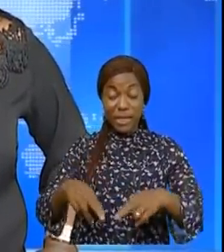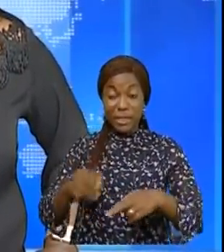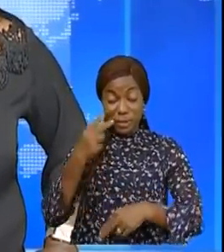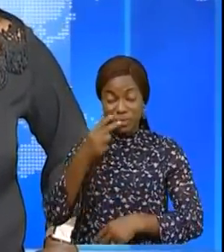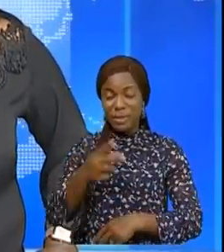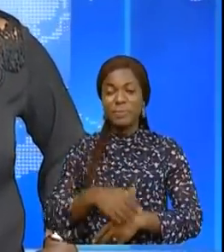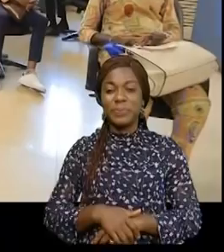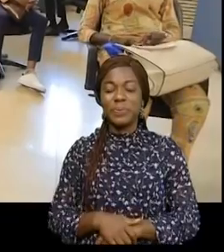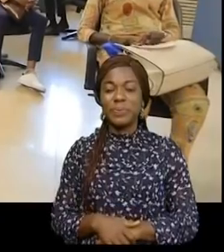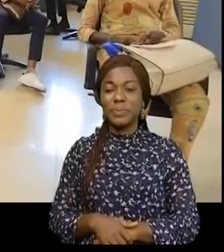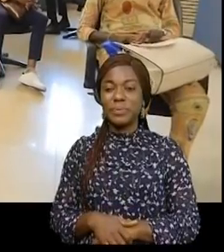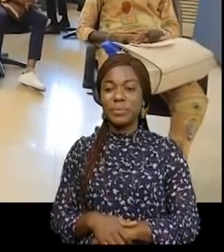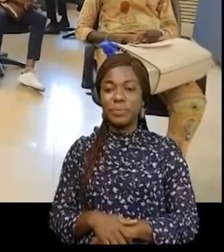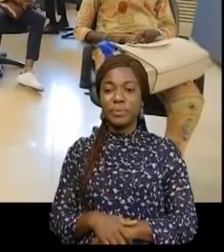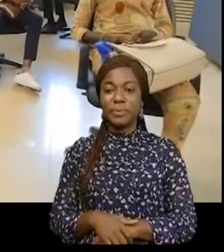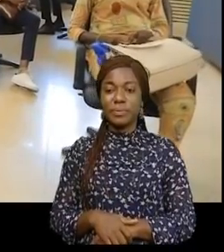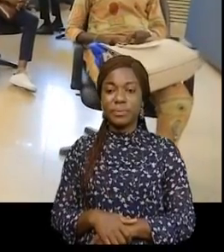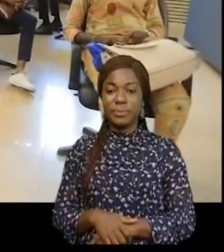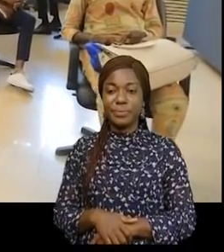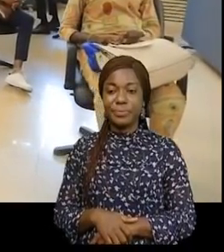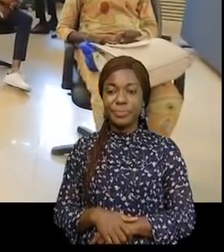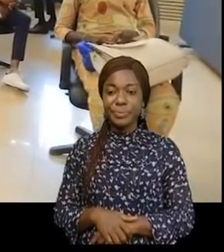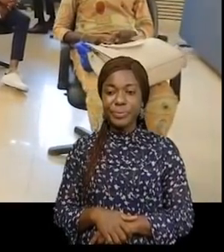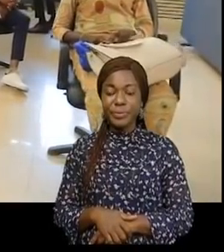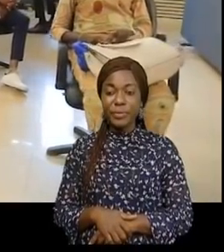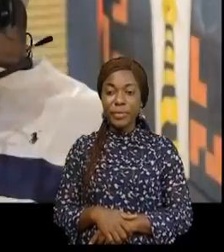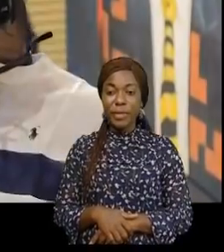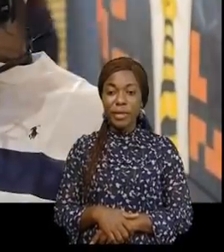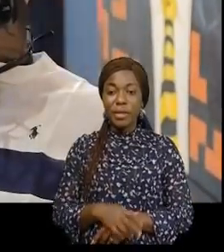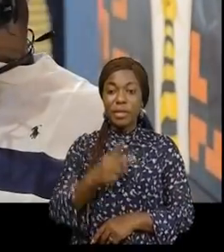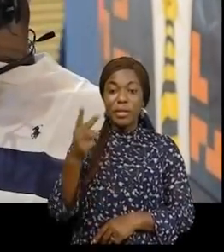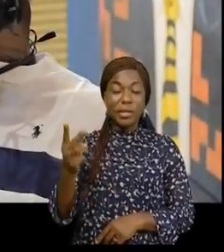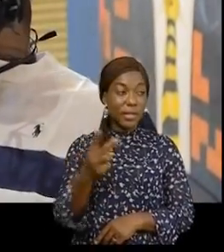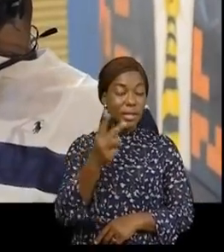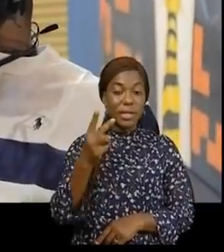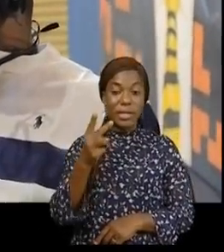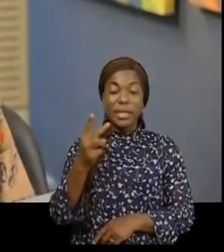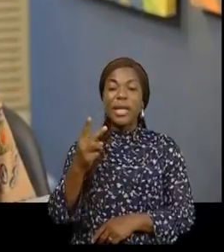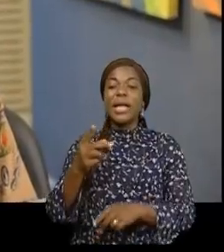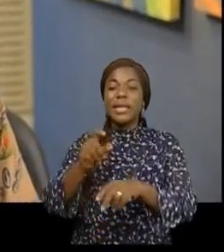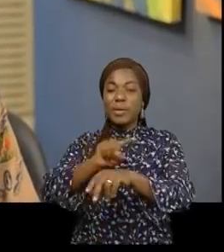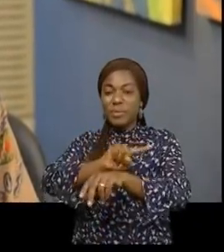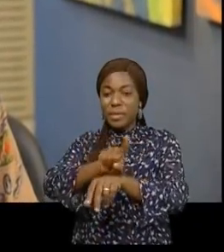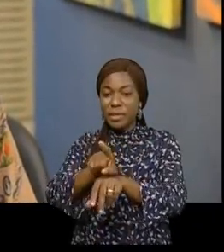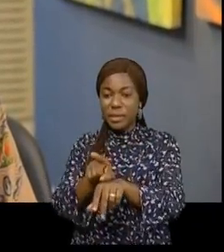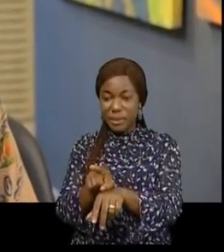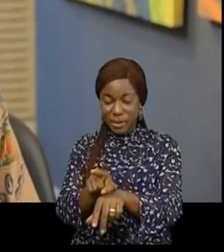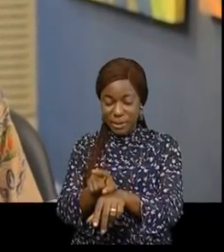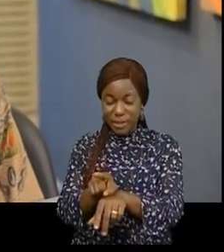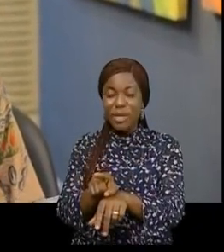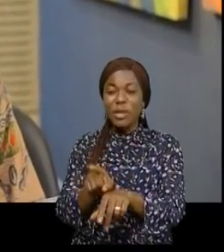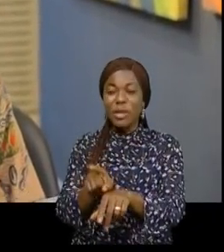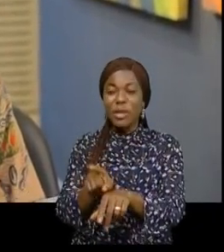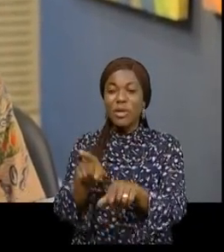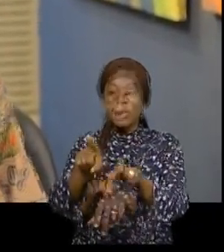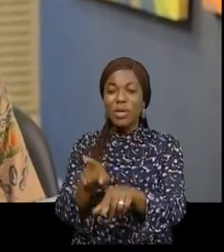Ebaïtou. Une vingtaine de minutes très suffisantes pour s'emporter dans l'univers cinématographique, plongé